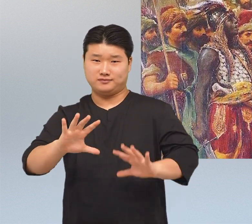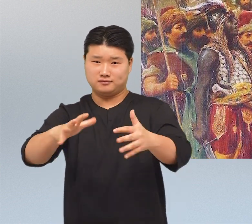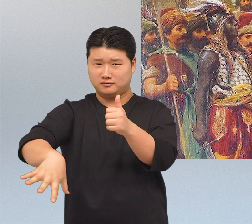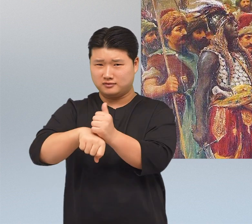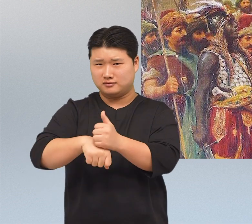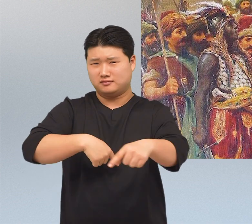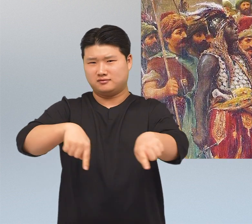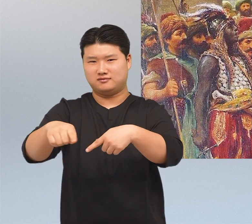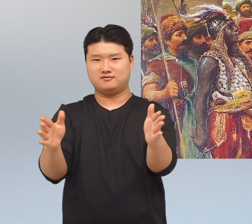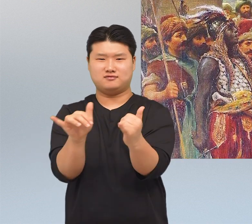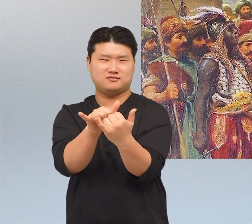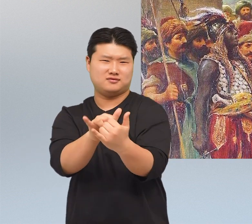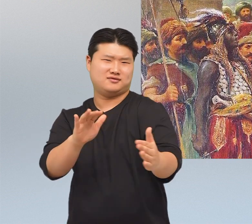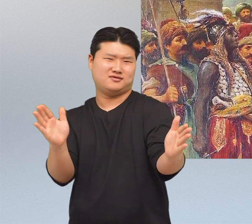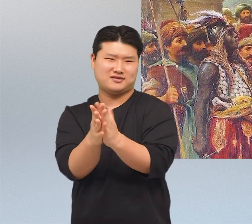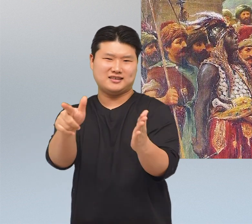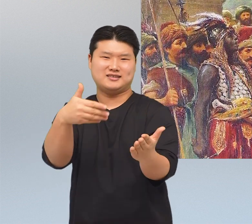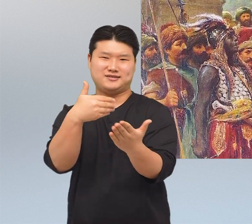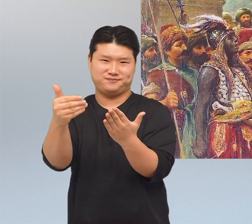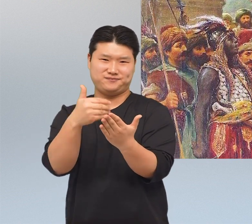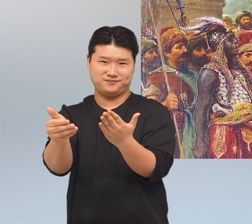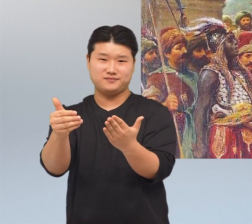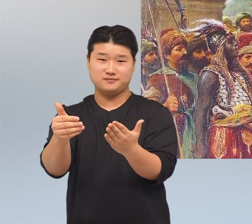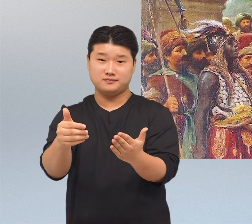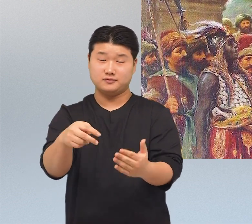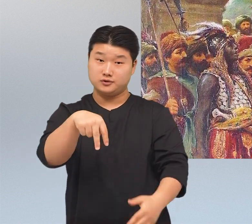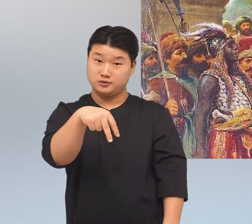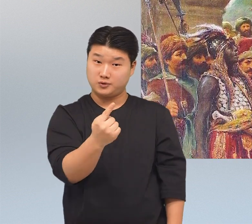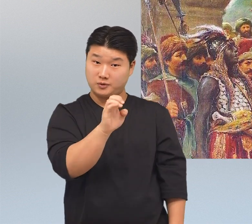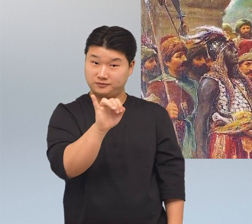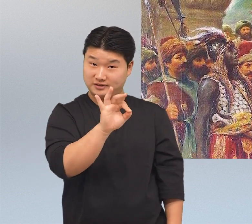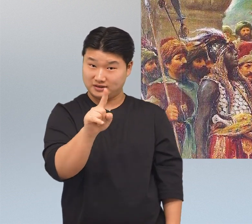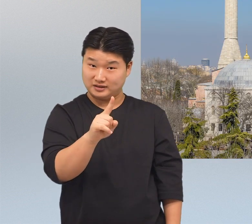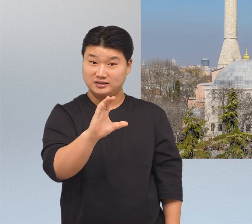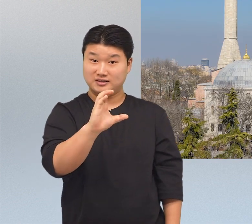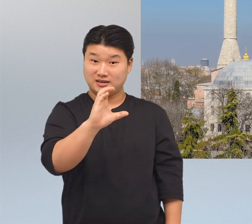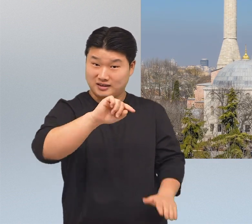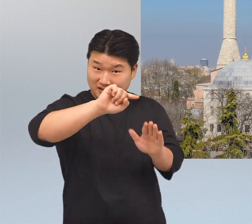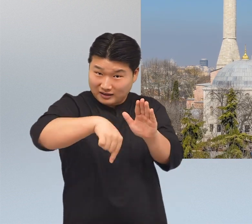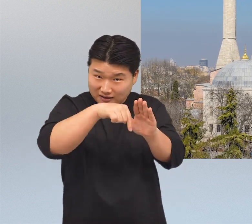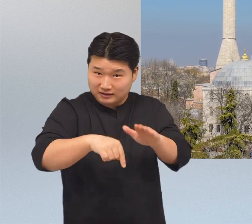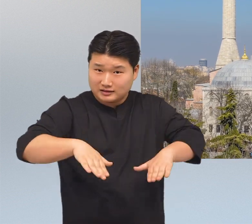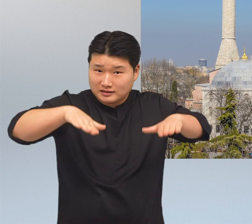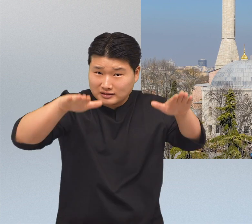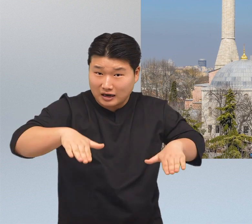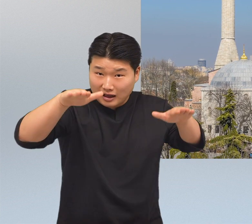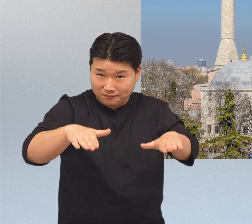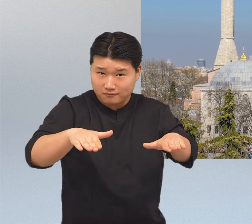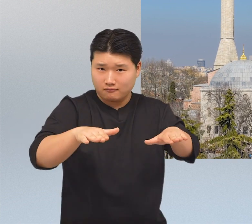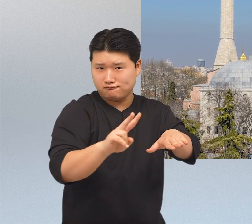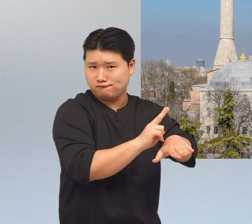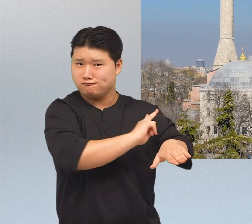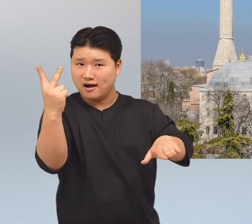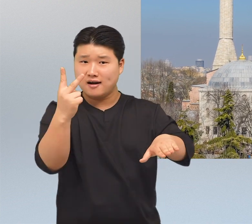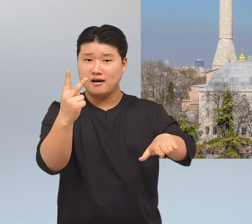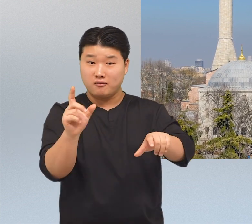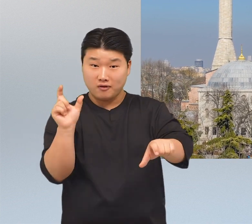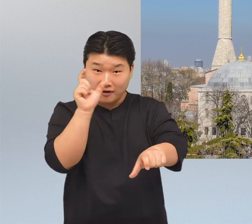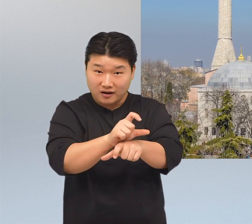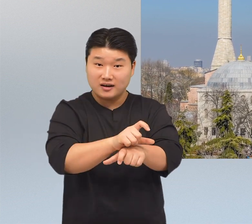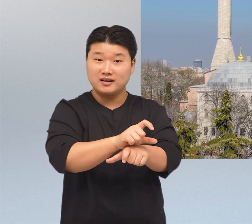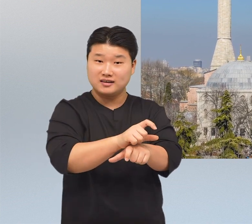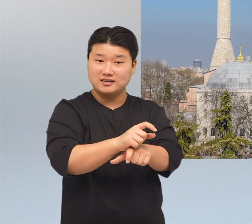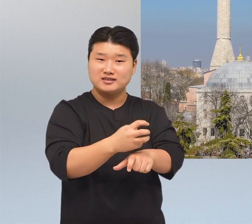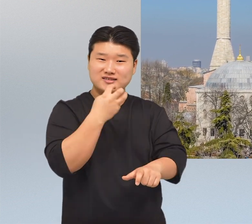연출하며 오스만 제국의 시작을 알렸습니다. 성 소피아 성당을 이슬람